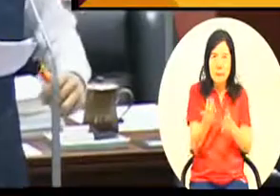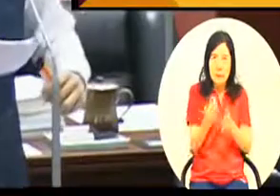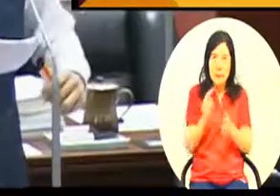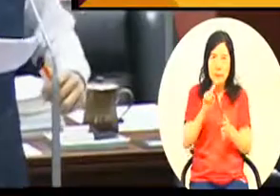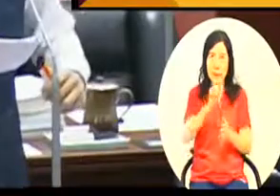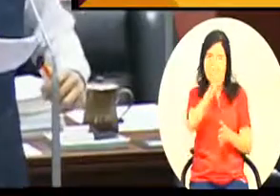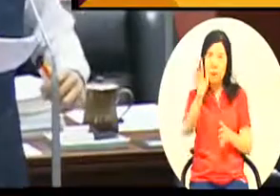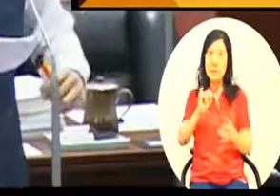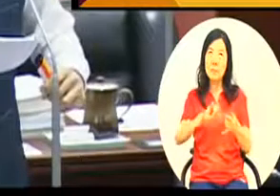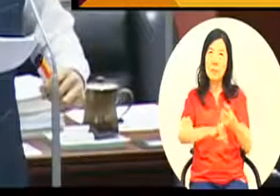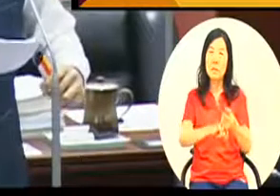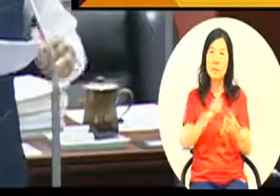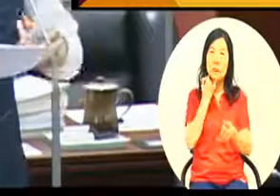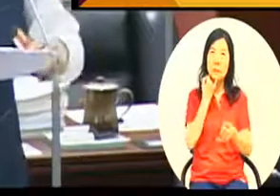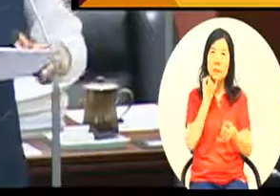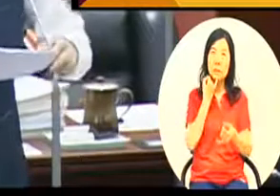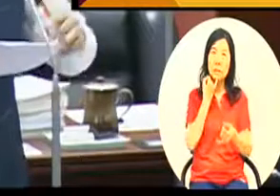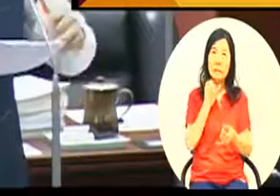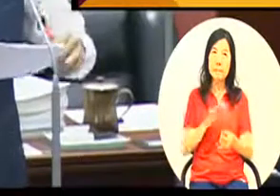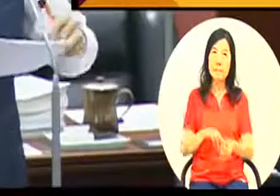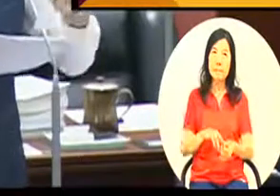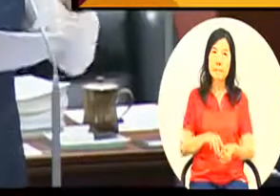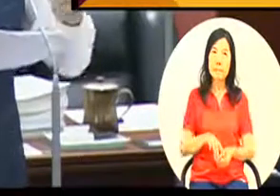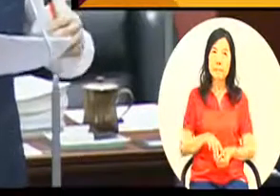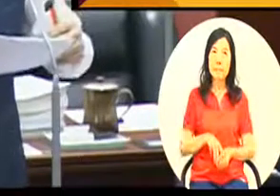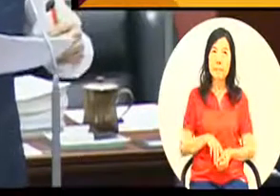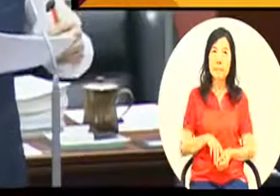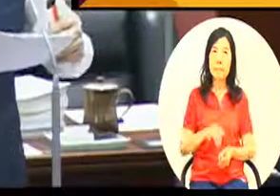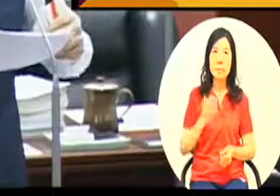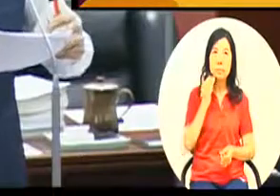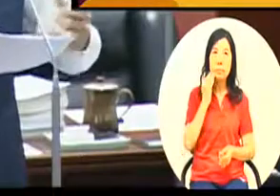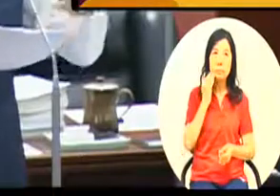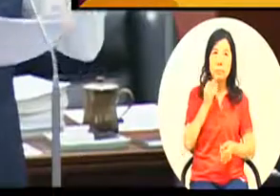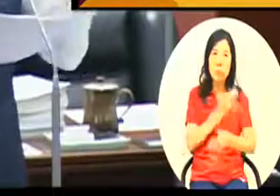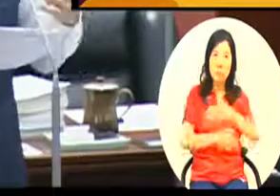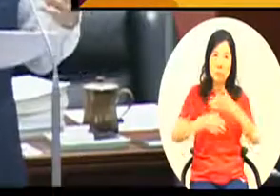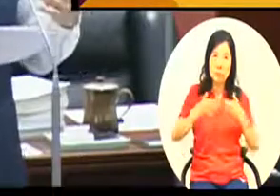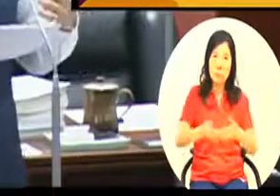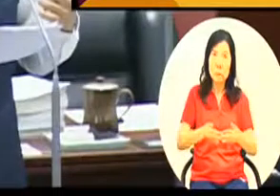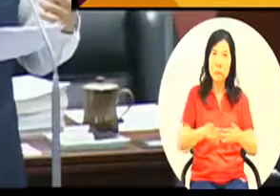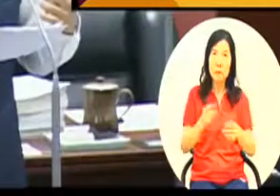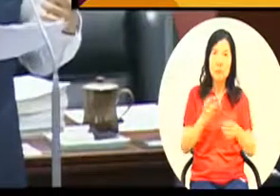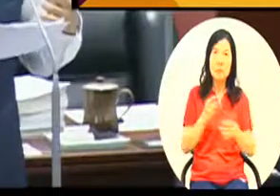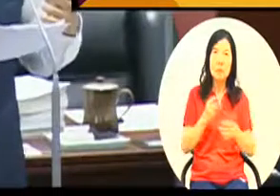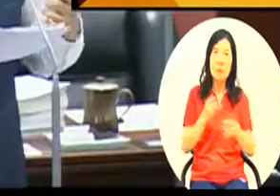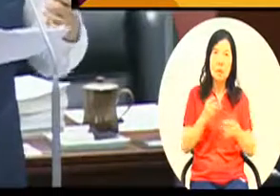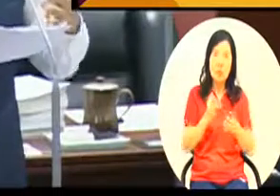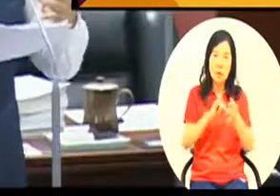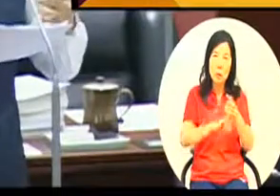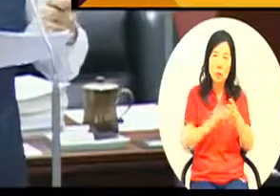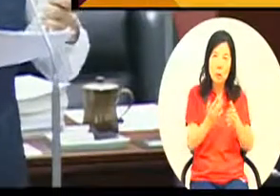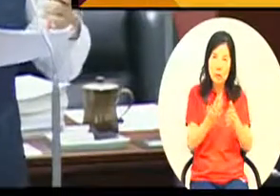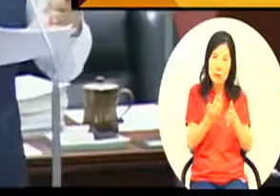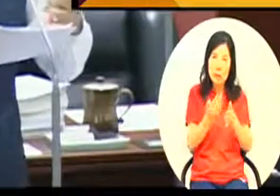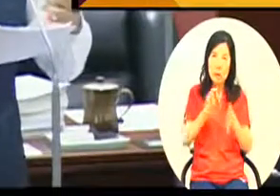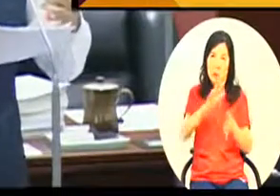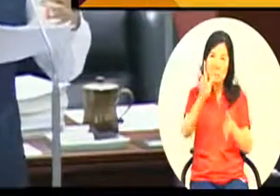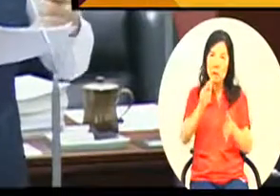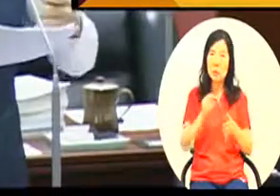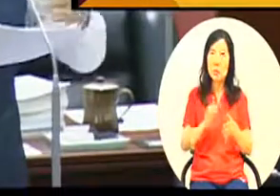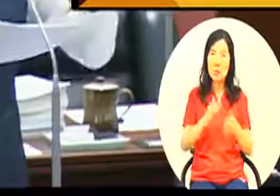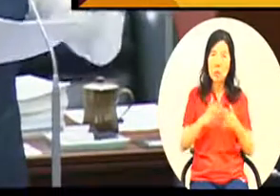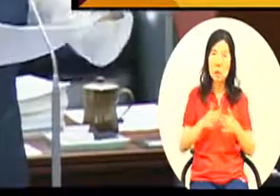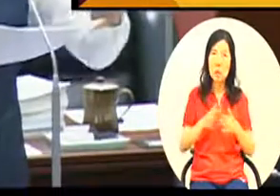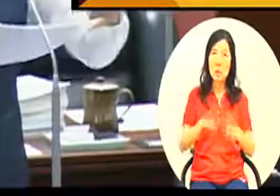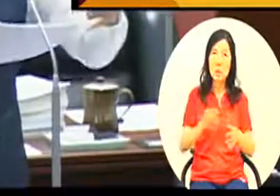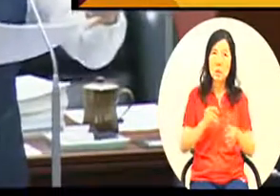约？这样子有个问题，如果重度我在七天前就预约了，那可是我